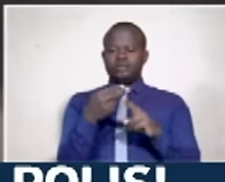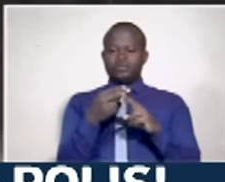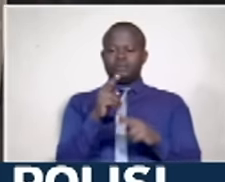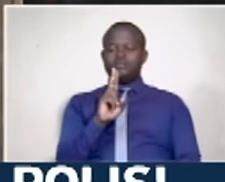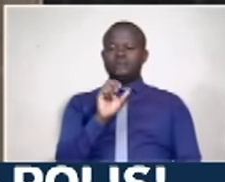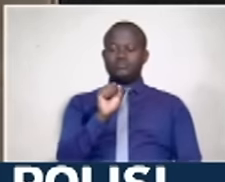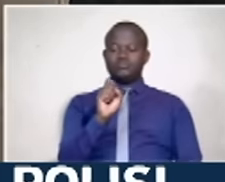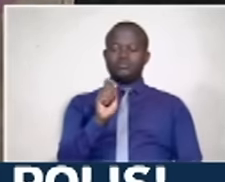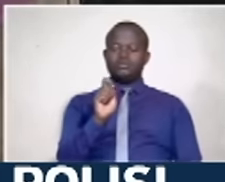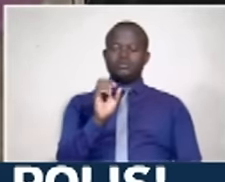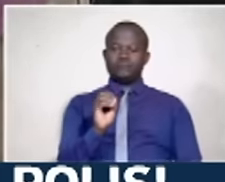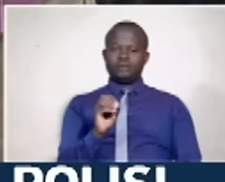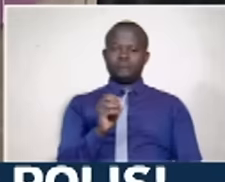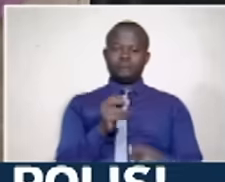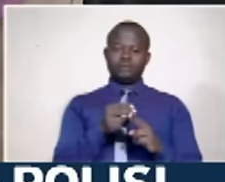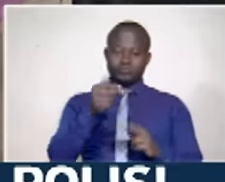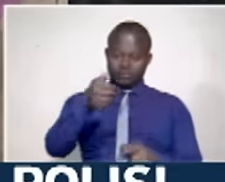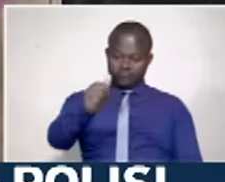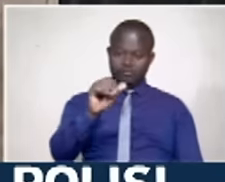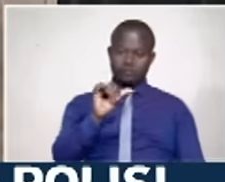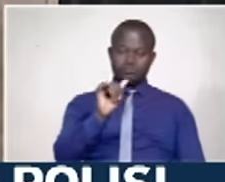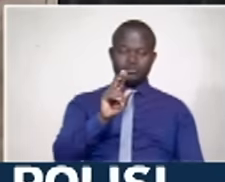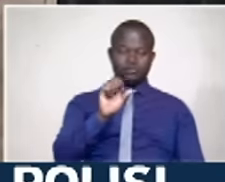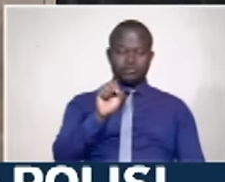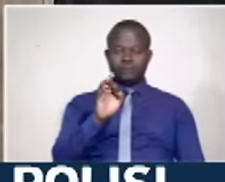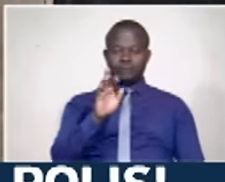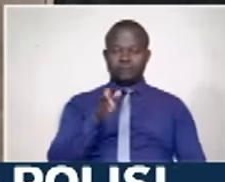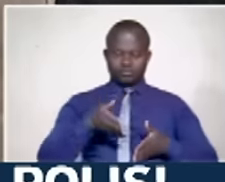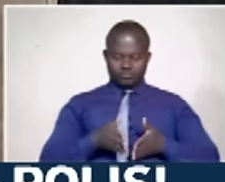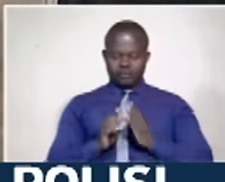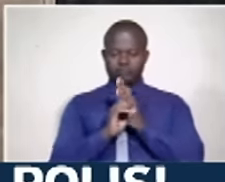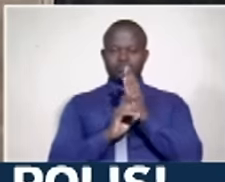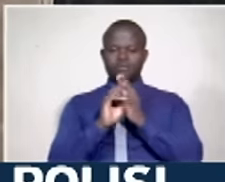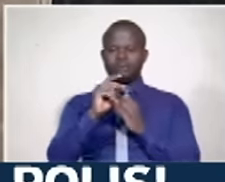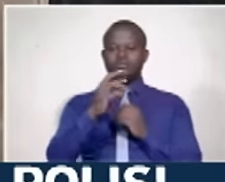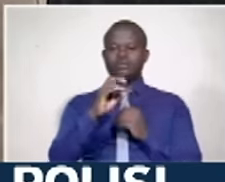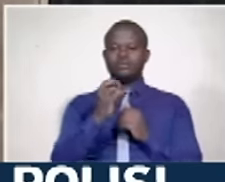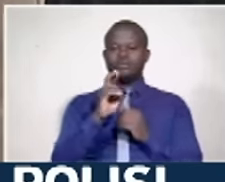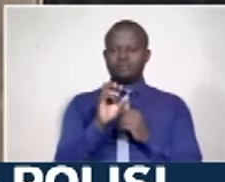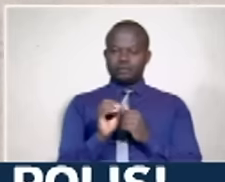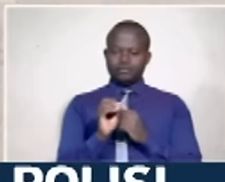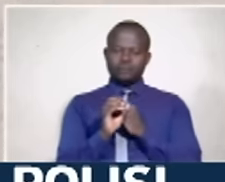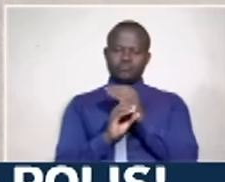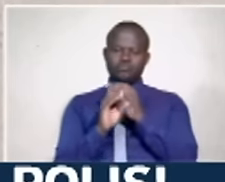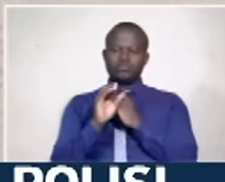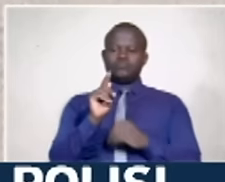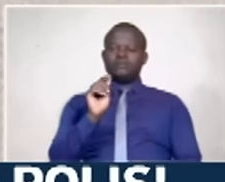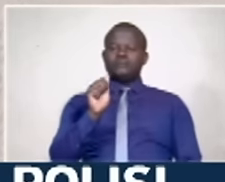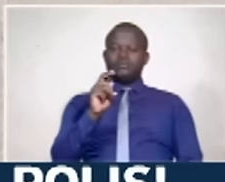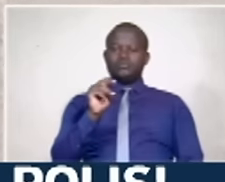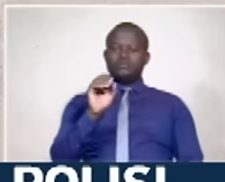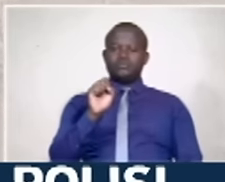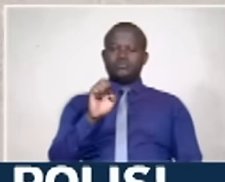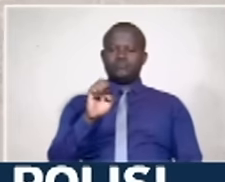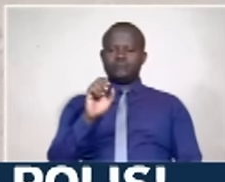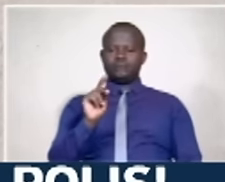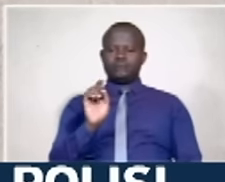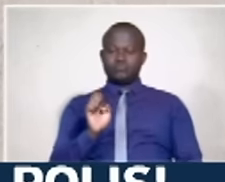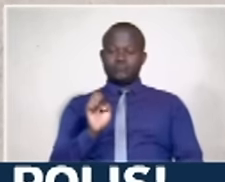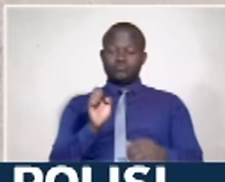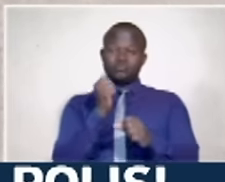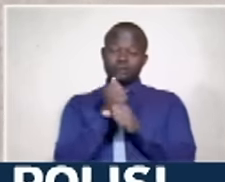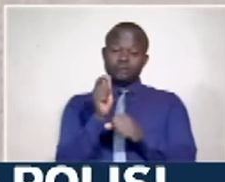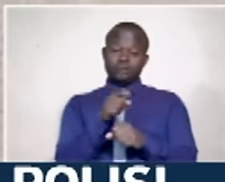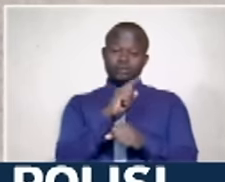Usto wiyita Yusuf avuka mu karere ka Ngororero umurenge wa Ngororero mu kagari ka Kanseke akekwaho ibyaha